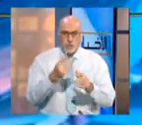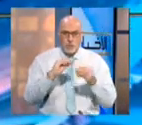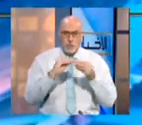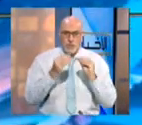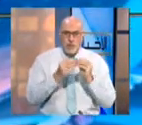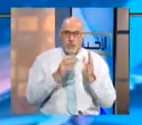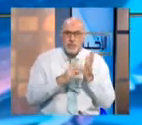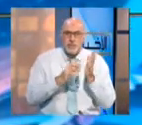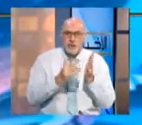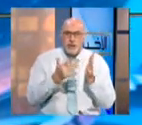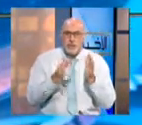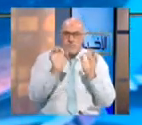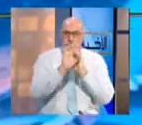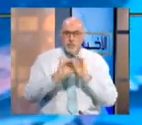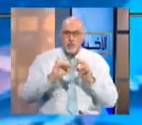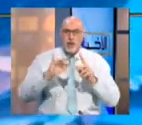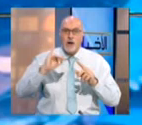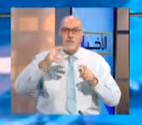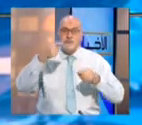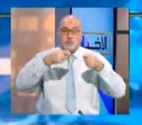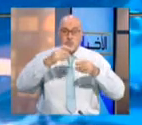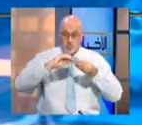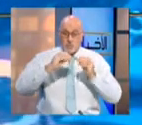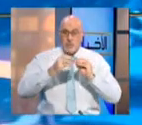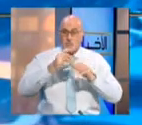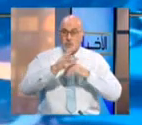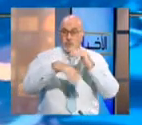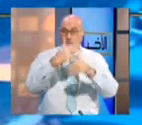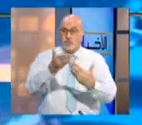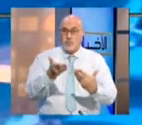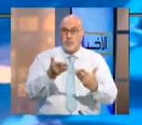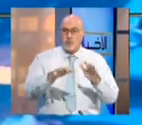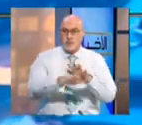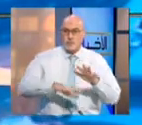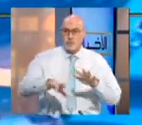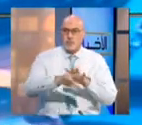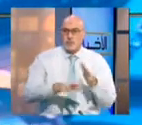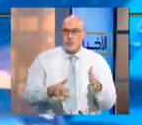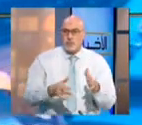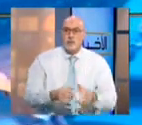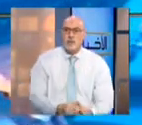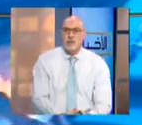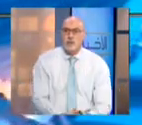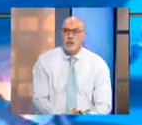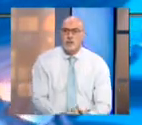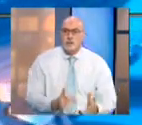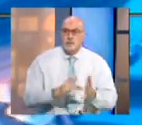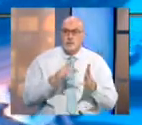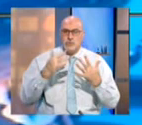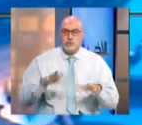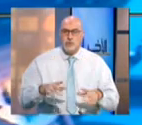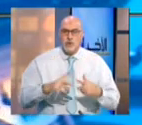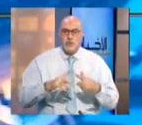الموجهة للاستثمار، والذي يعد عائقا لحركة التنمية المحلية بالولاية، حيث تم اعتماد آلية